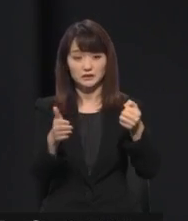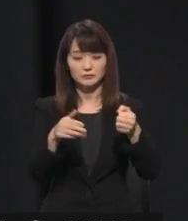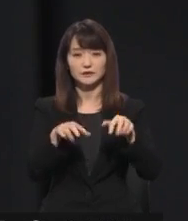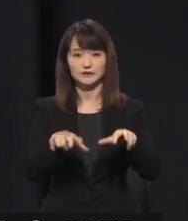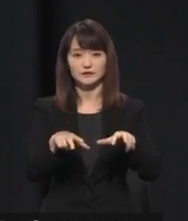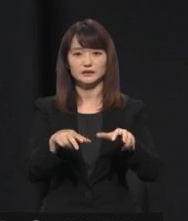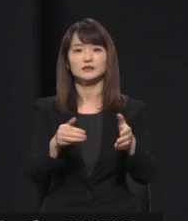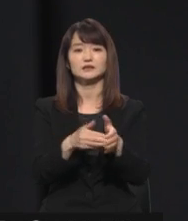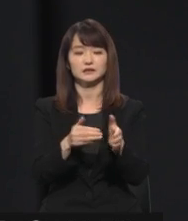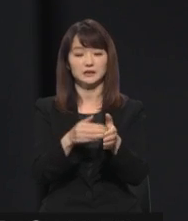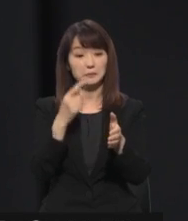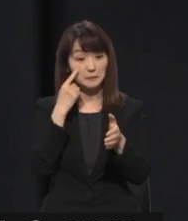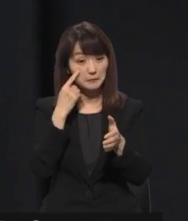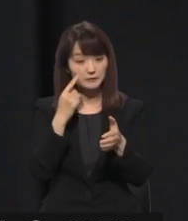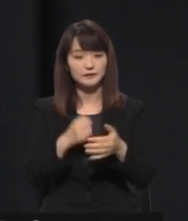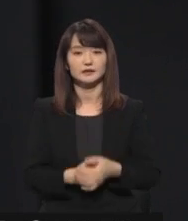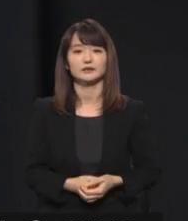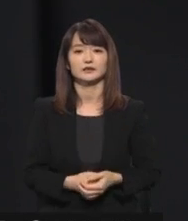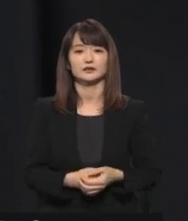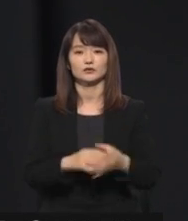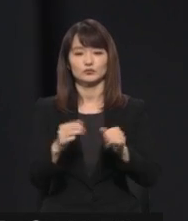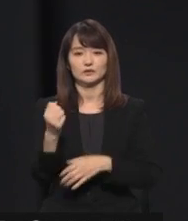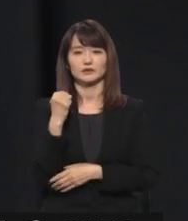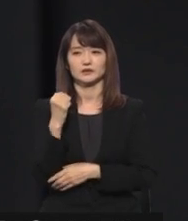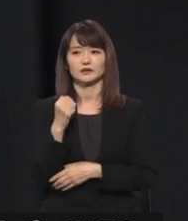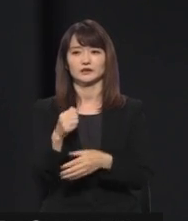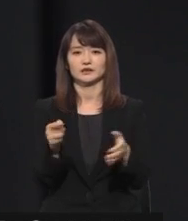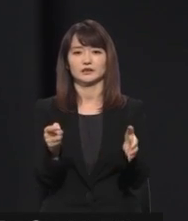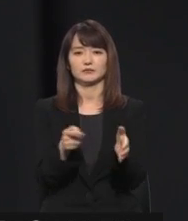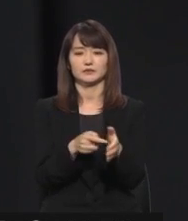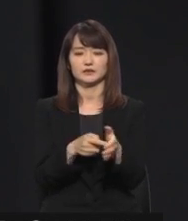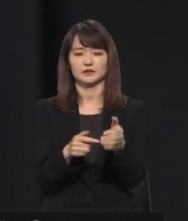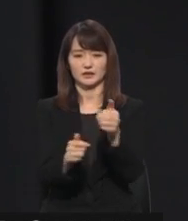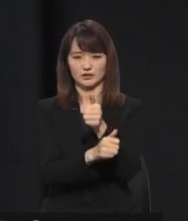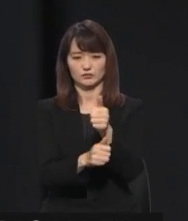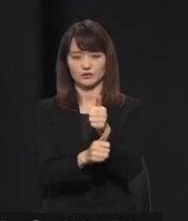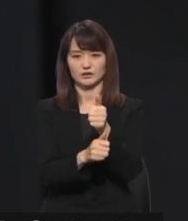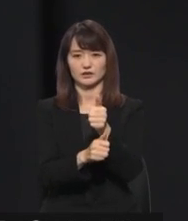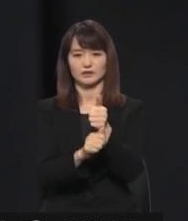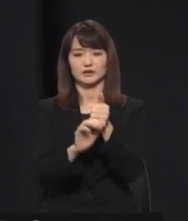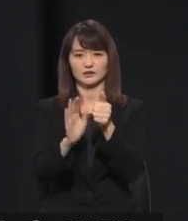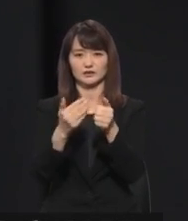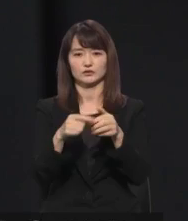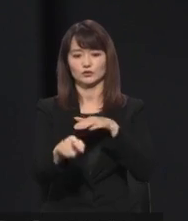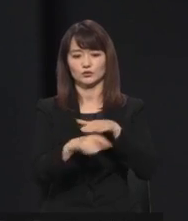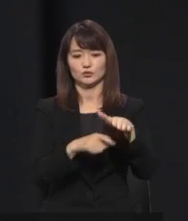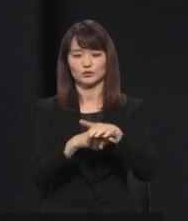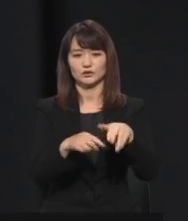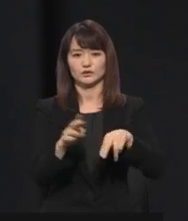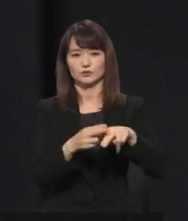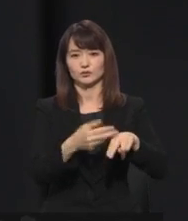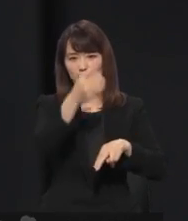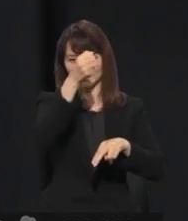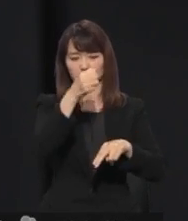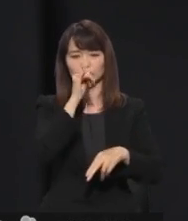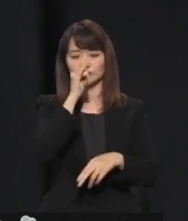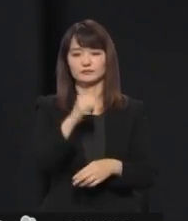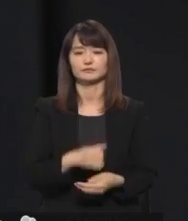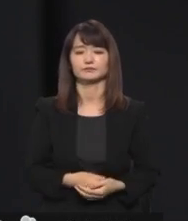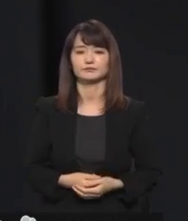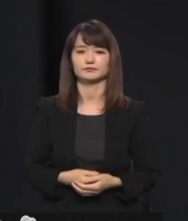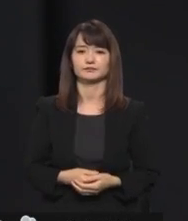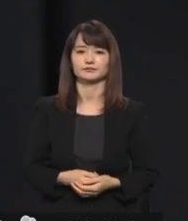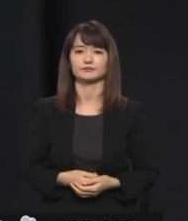b 더 이상 으로 몰고 같단 말이에요 이제 도둑이 회초리 둔다고 그런 상황이 된거 아니냐 이런 심적 인것 같아요